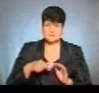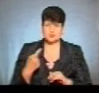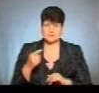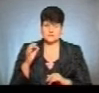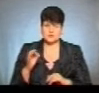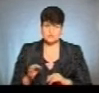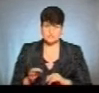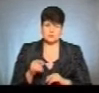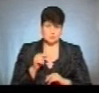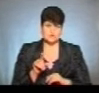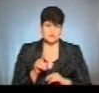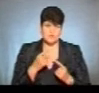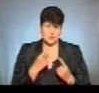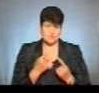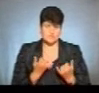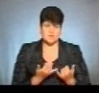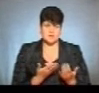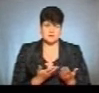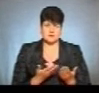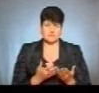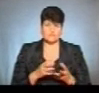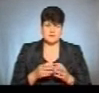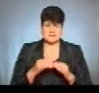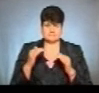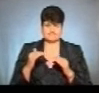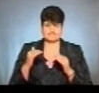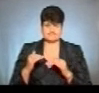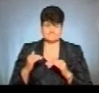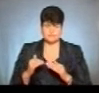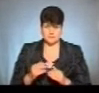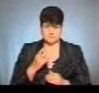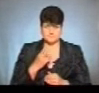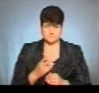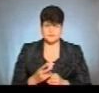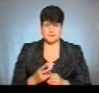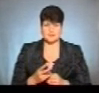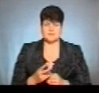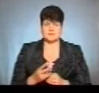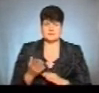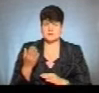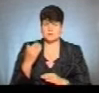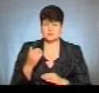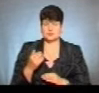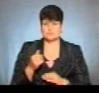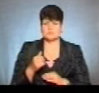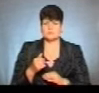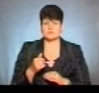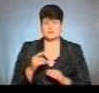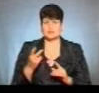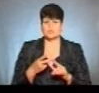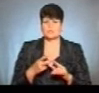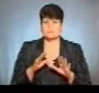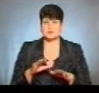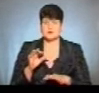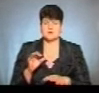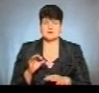47,1%. Про те, що ви говорили, що в принципі рейтинг падає. Прошу ще раз показати, тому що на другому місці опозиційна платформа